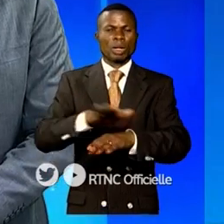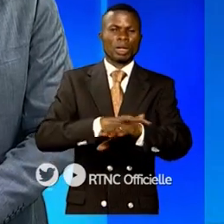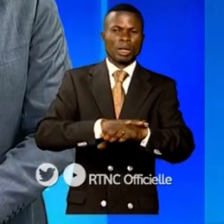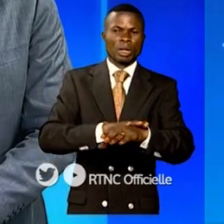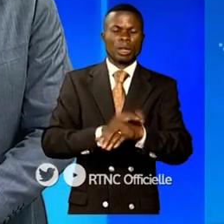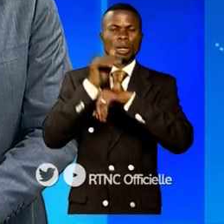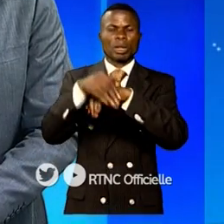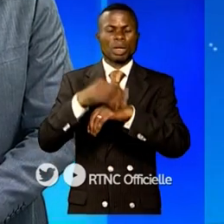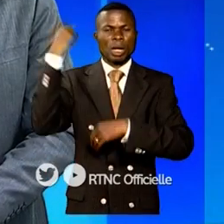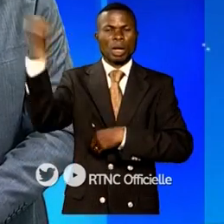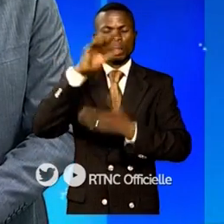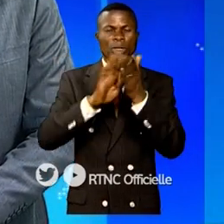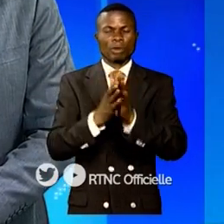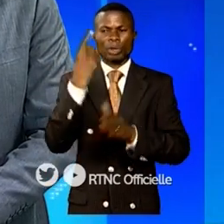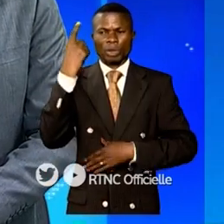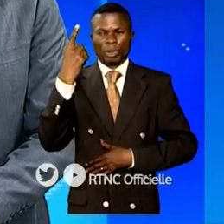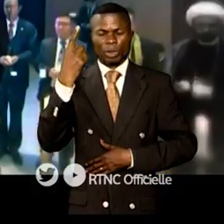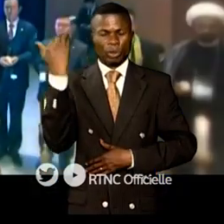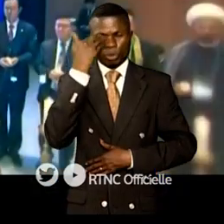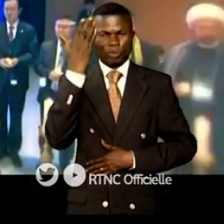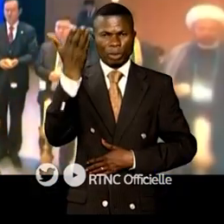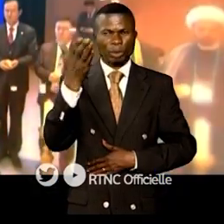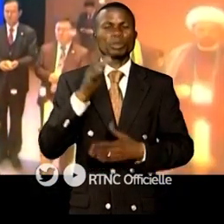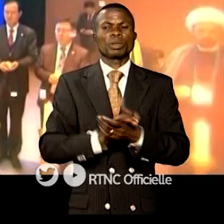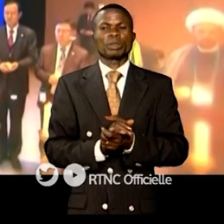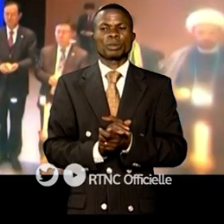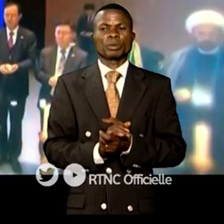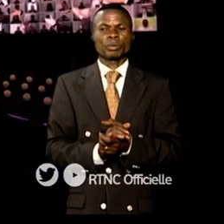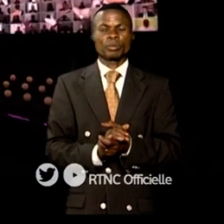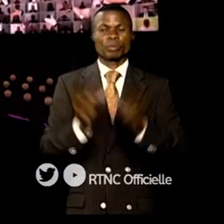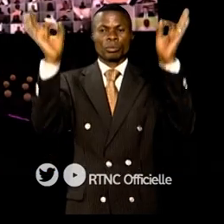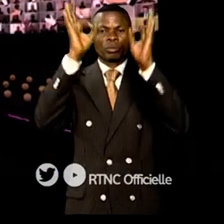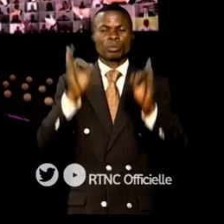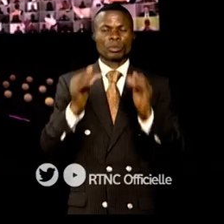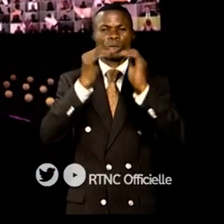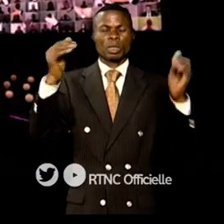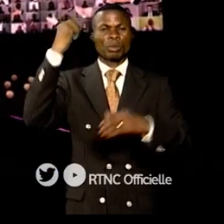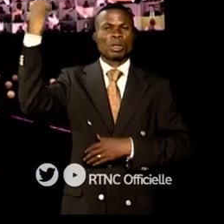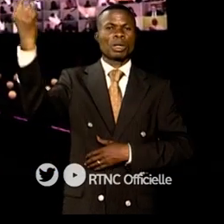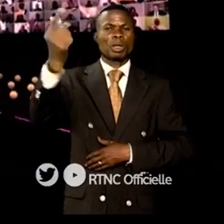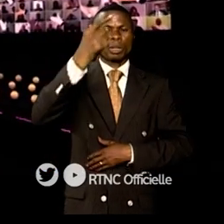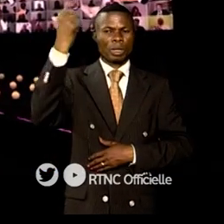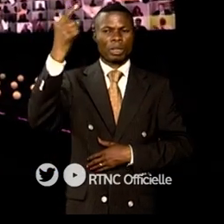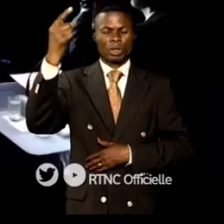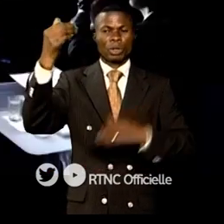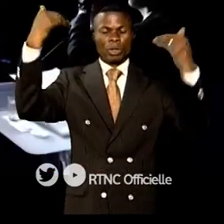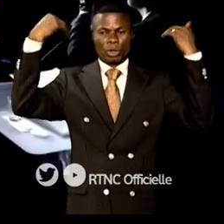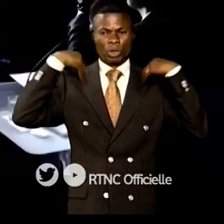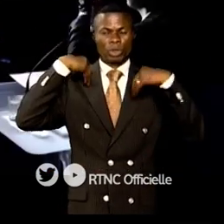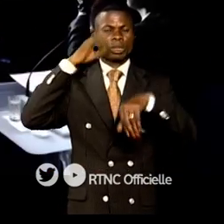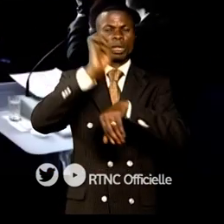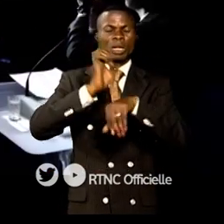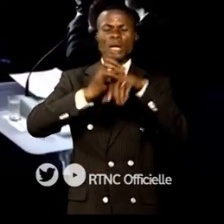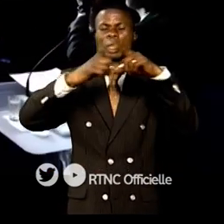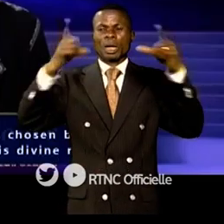partisanes pour un monde unifié. Alain Bikaï. Sous l'initiative de la Fédération pour la paix universelle, que les leaders des grandes